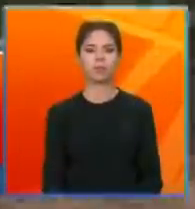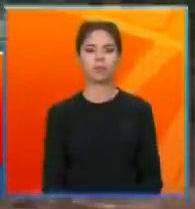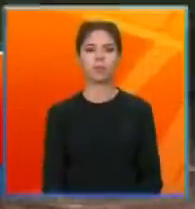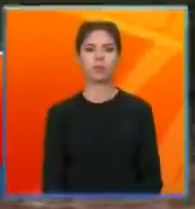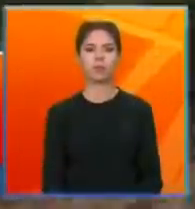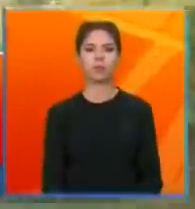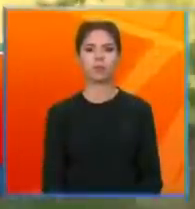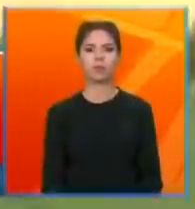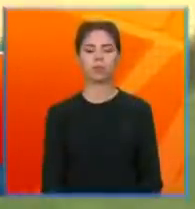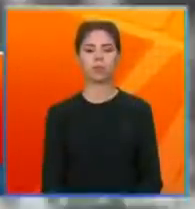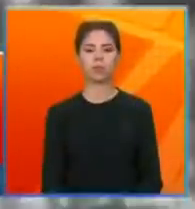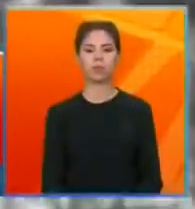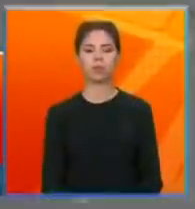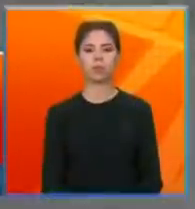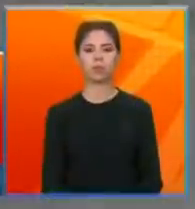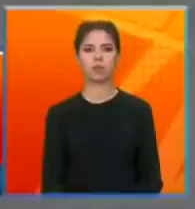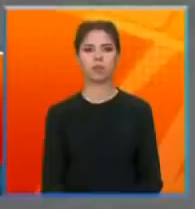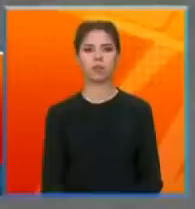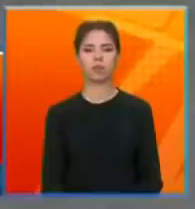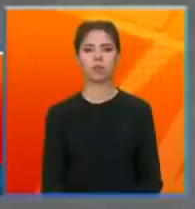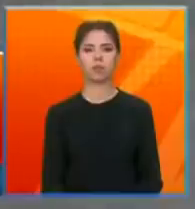Teslim olun lan!